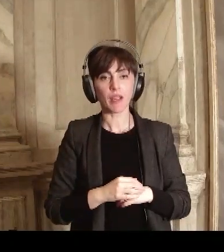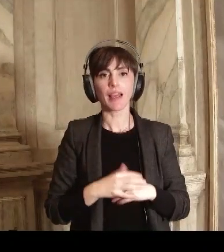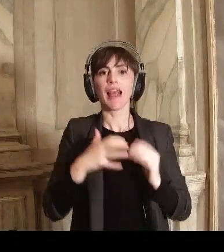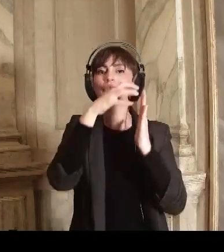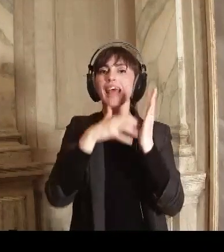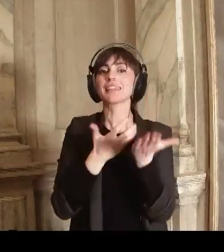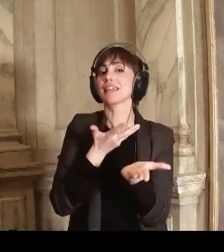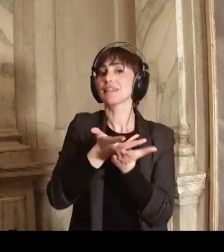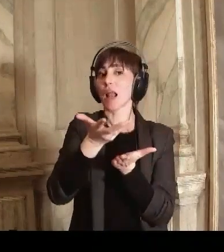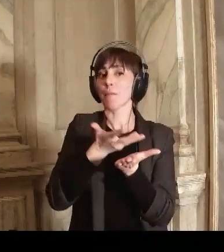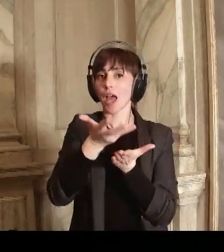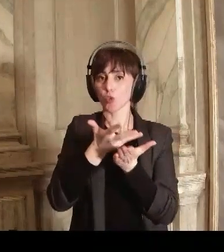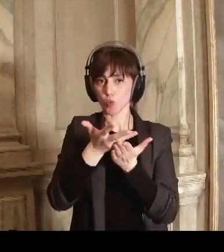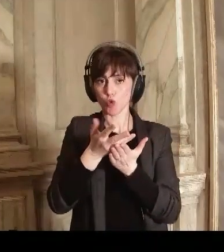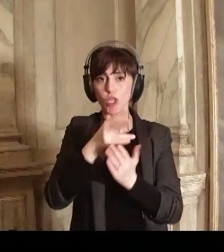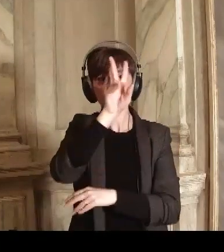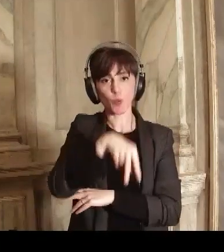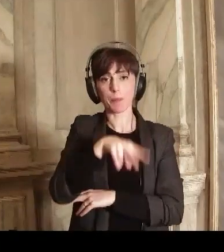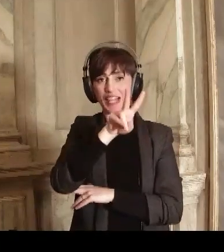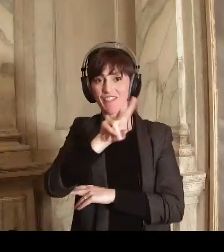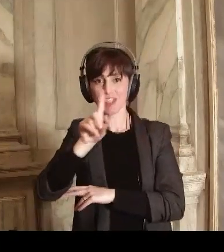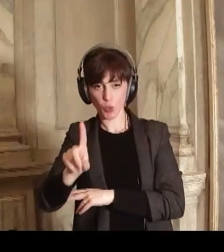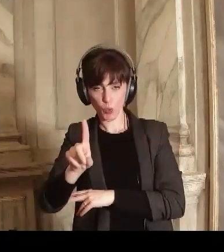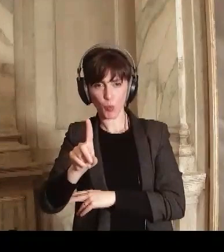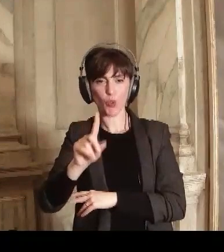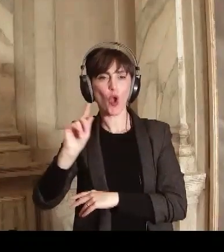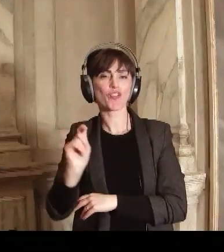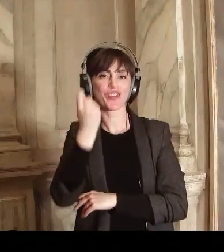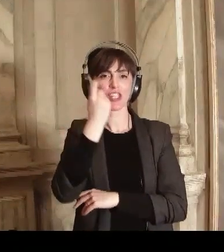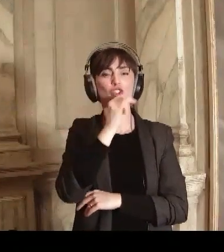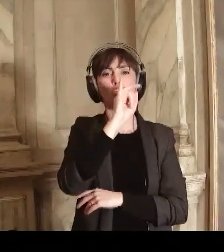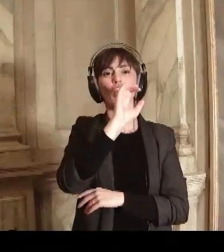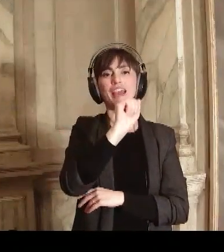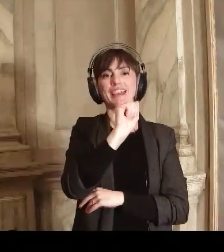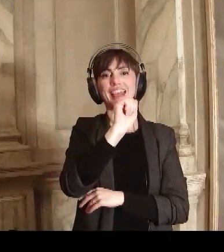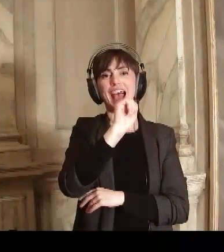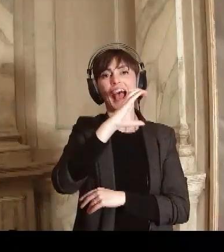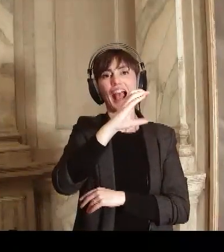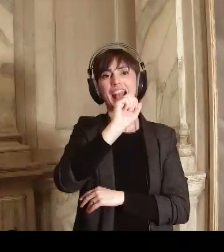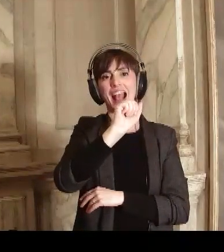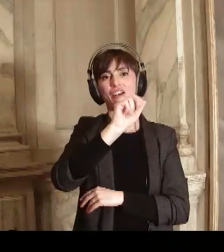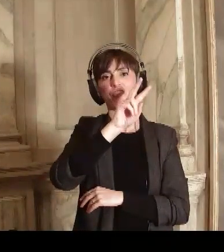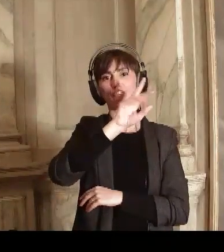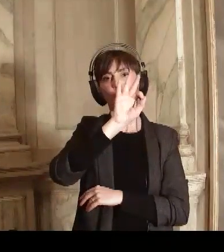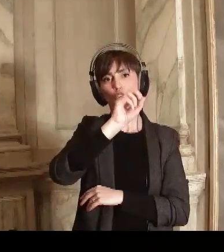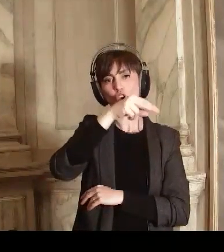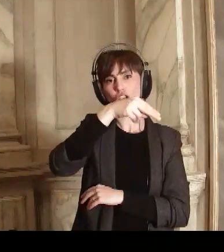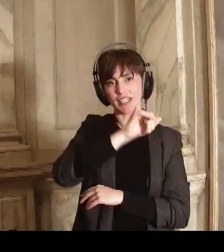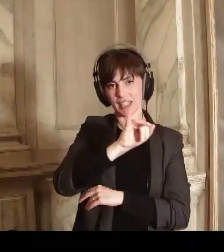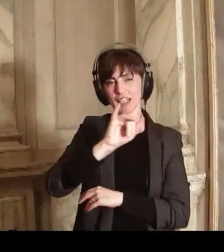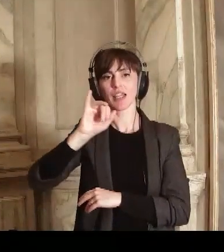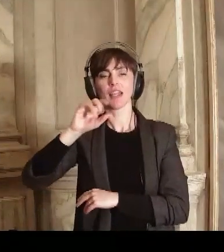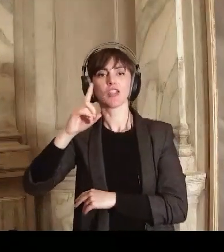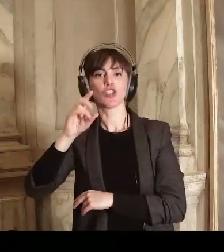drammaturgia dell'edizione 2021, Garaffoni e Djokovic, che vedranno la luce dei loro allestimenti ad opera di due giovani